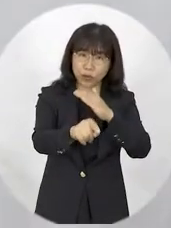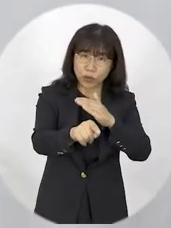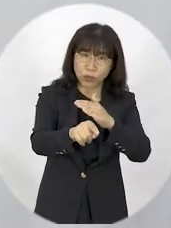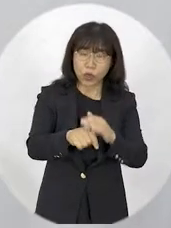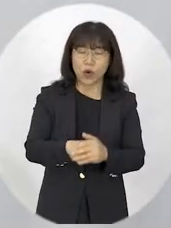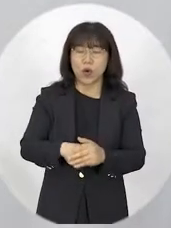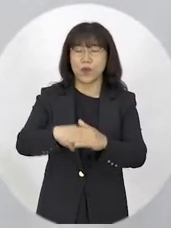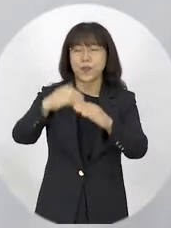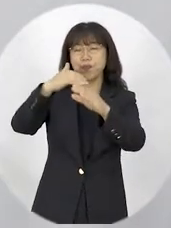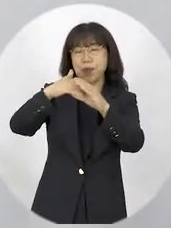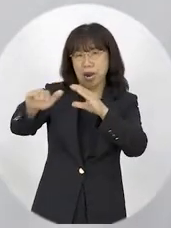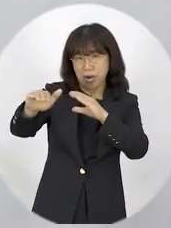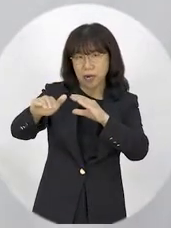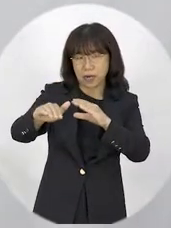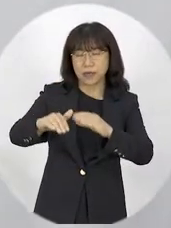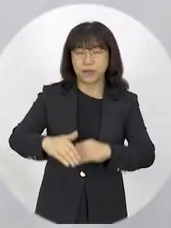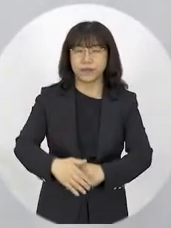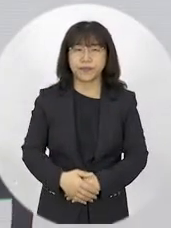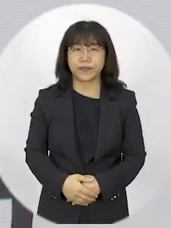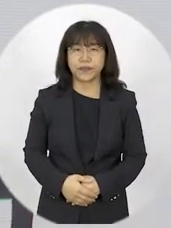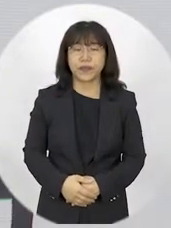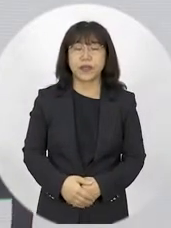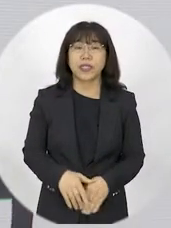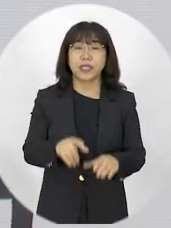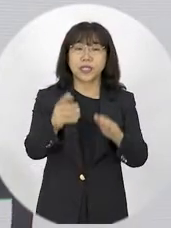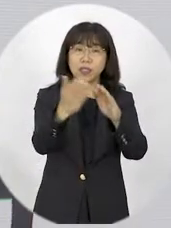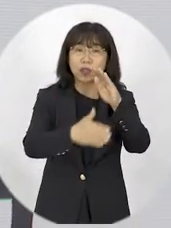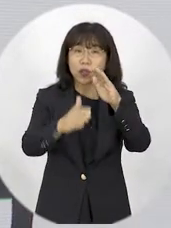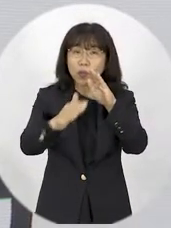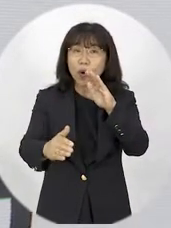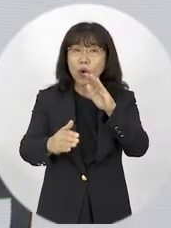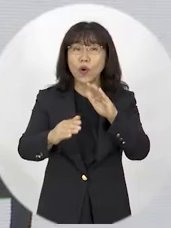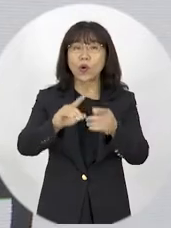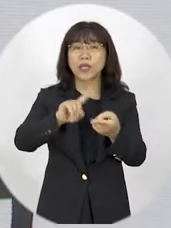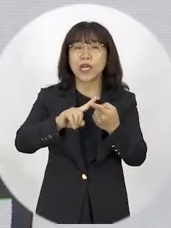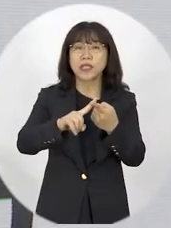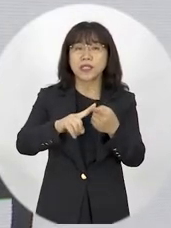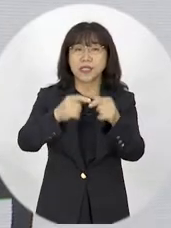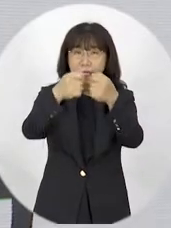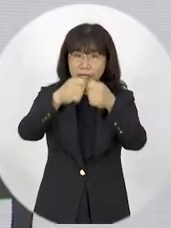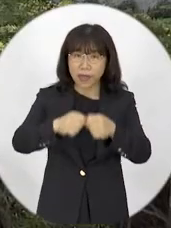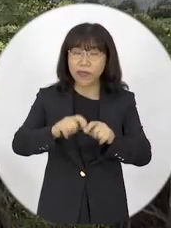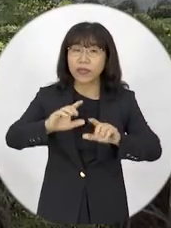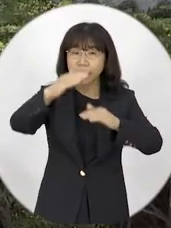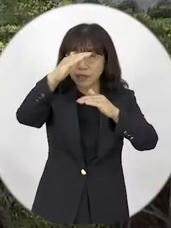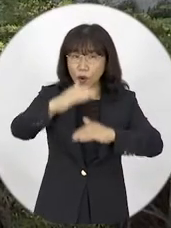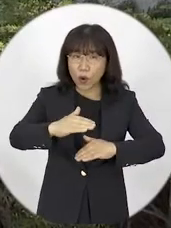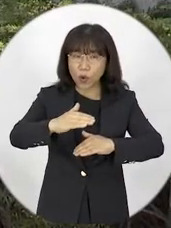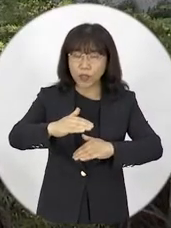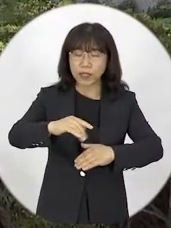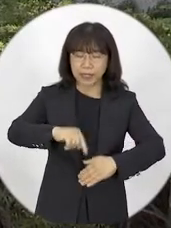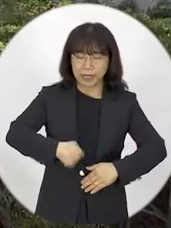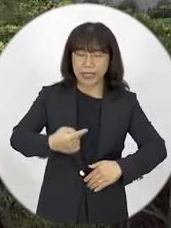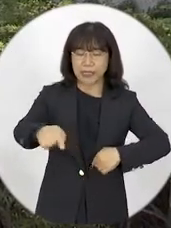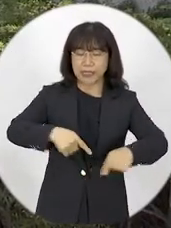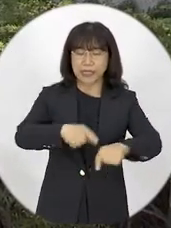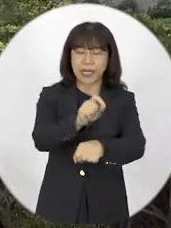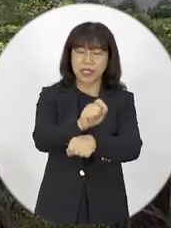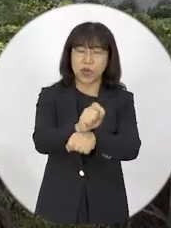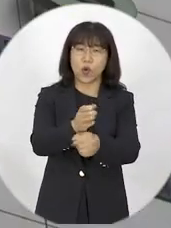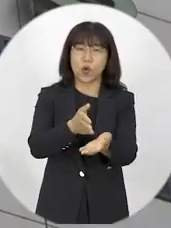방문하거나 담당자에게 전자우편으로 제출하면 됩니다. 이번 공모에 대한 보다 자세한 사항은